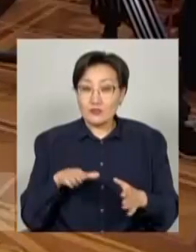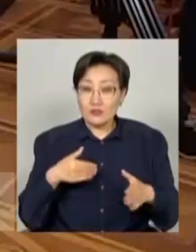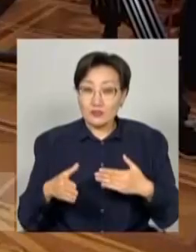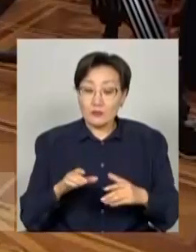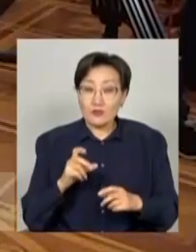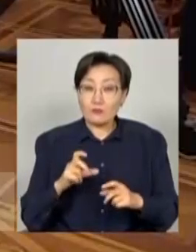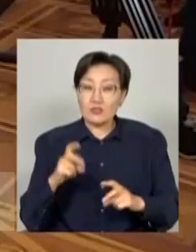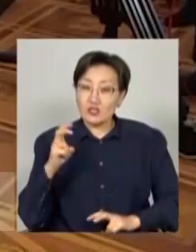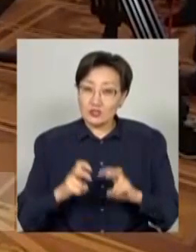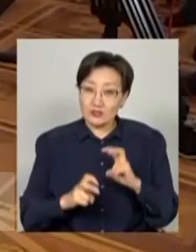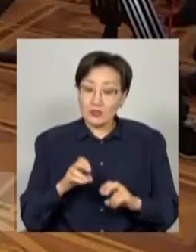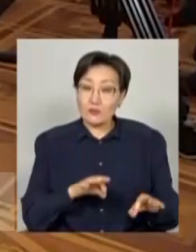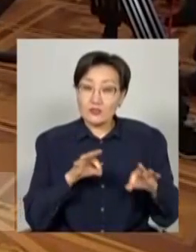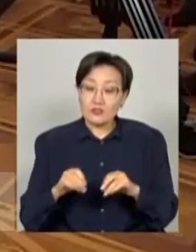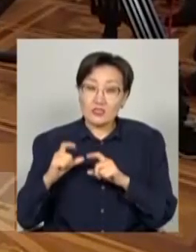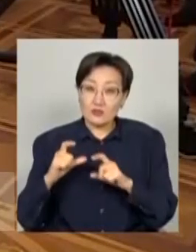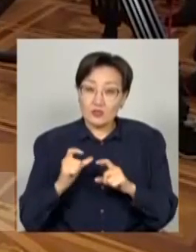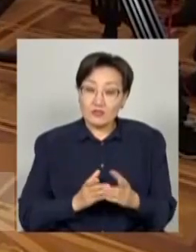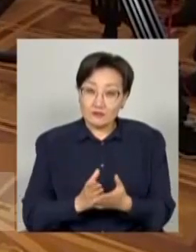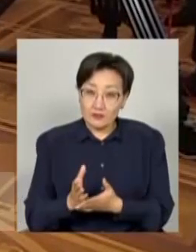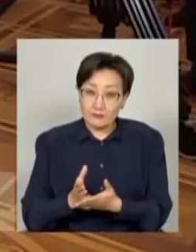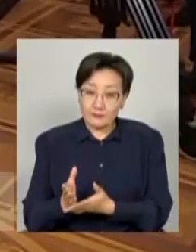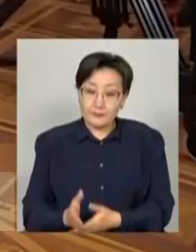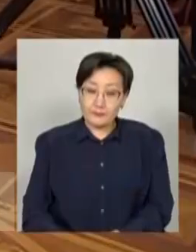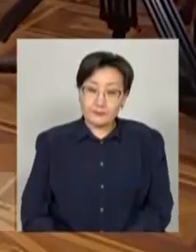в промышленности и транспортно-логистической сфере.